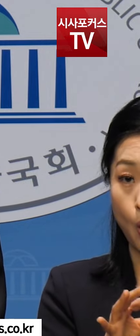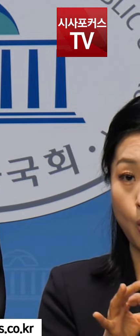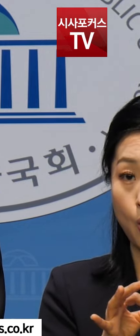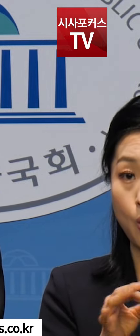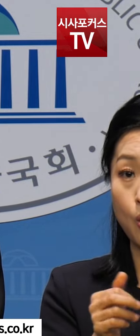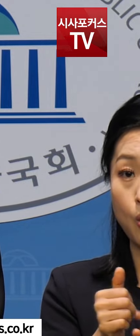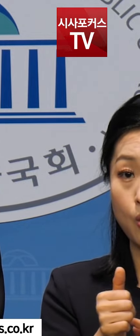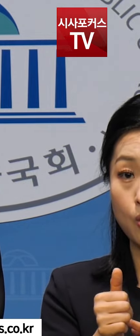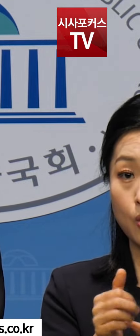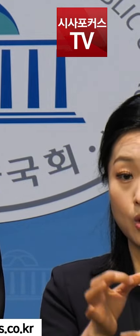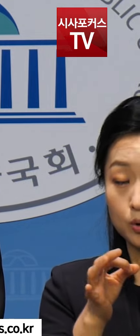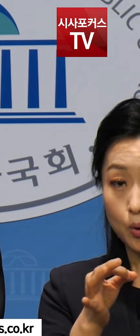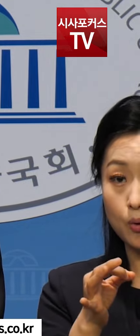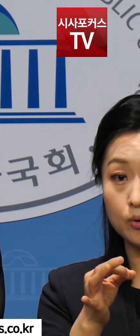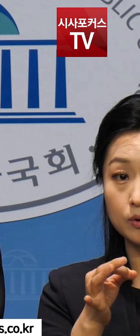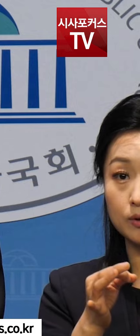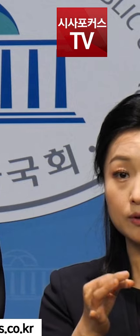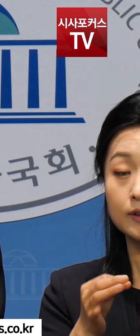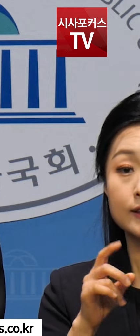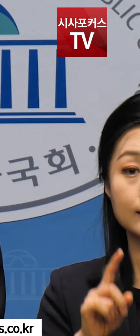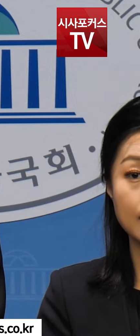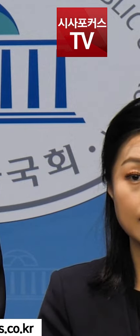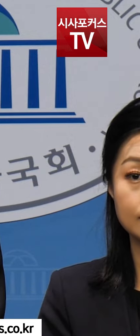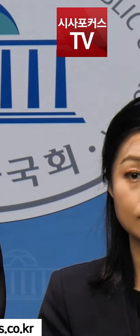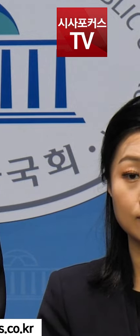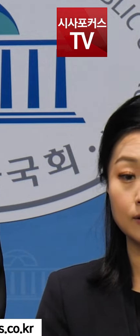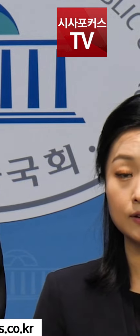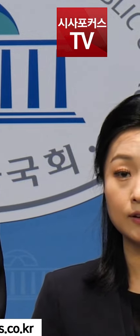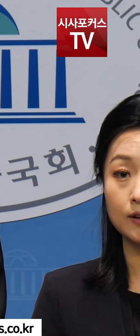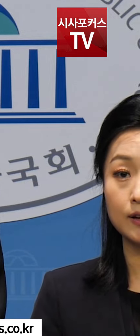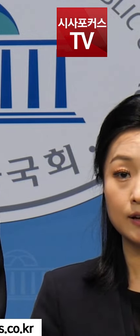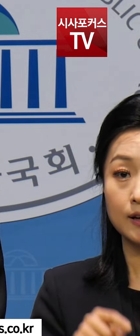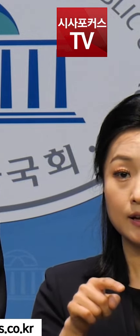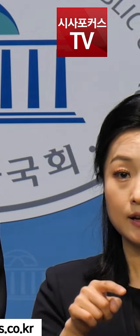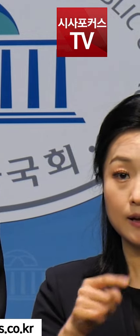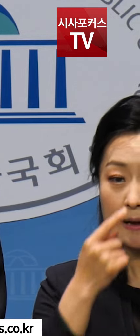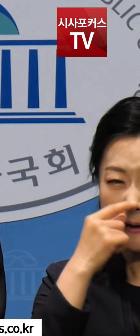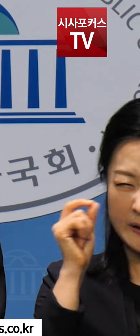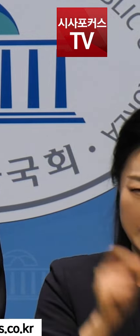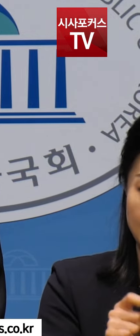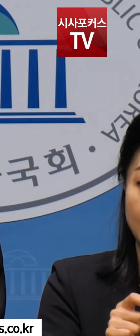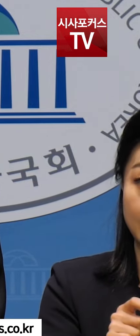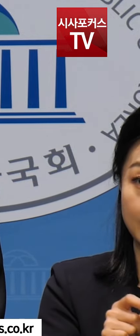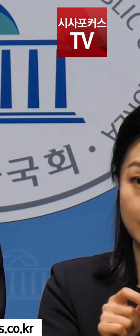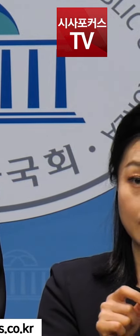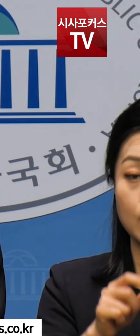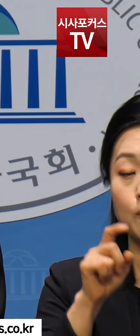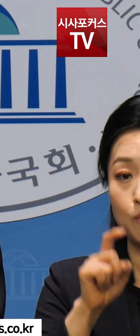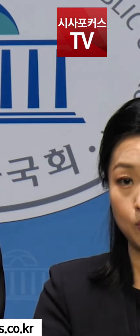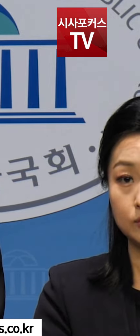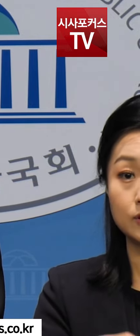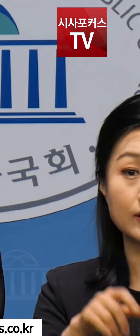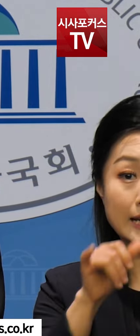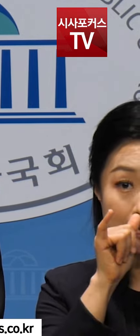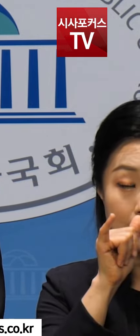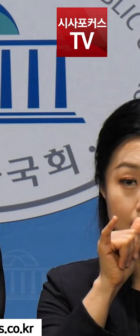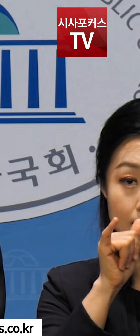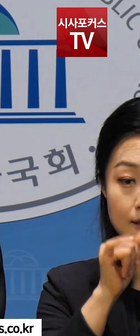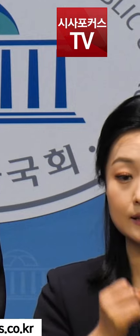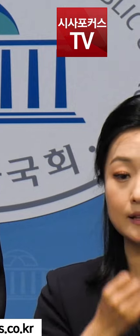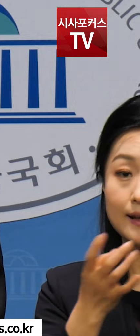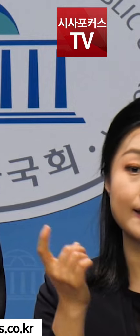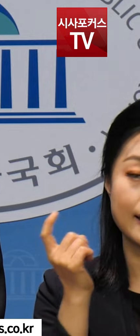부원장의 정치자금법 사건에서 피고인에게 유리한 진술을 고의적으로 노력한 직무유기,